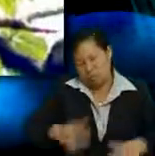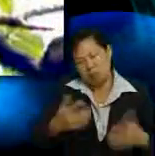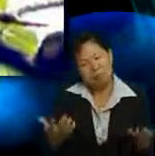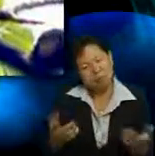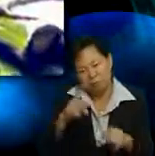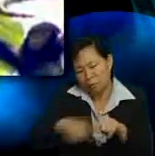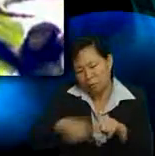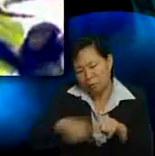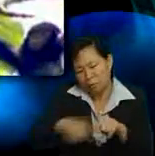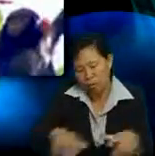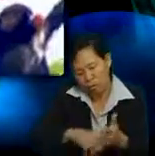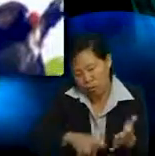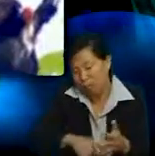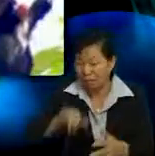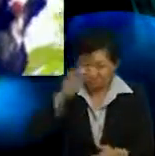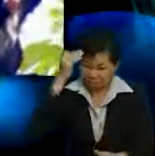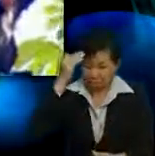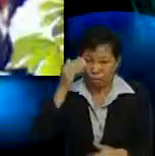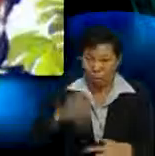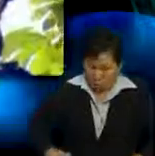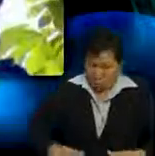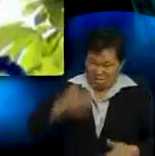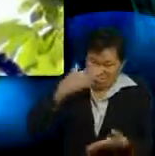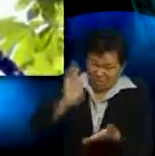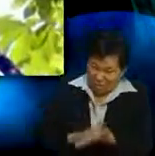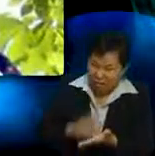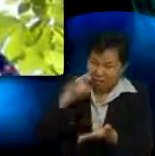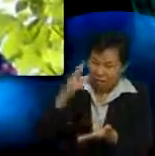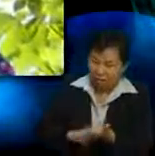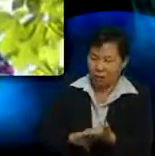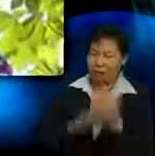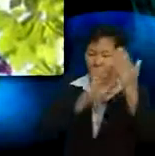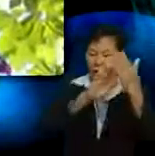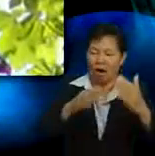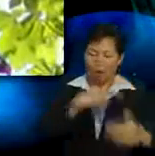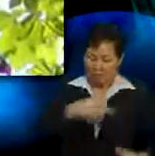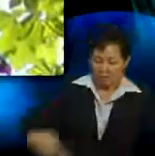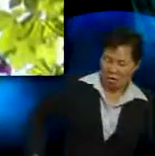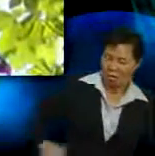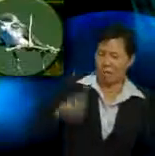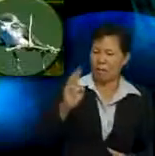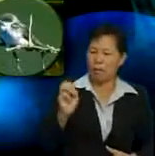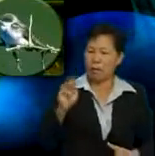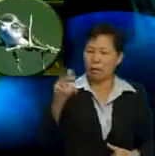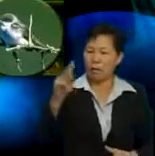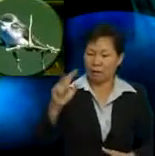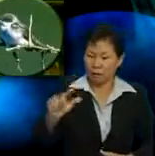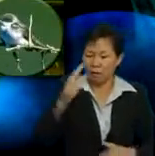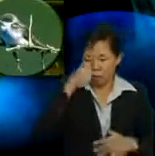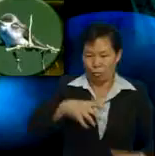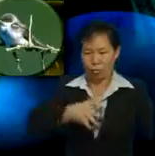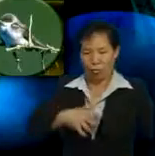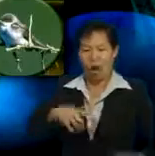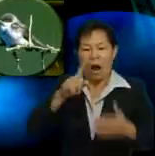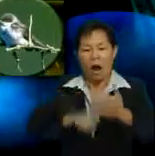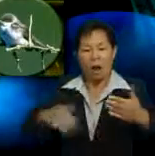apa-apa. Ia tahu monyet itu nakal. Oleh itu, ia menghadap Raja Memerang untuk membuat aduan. Ada hal